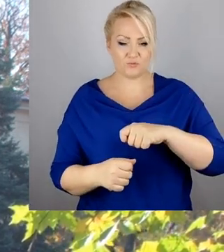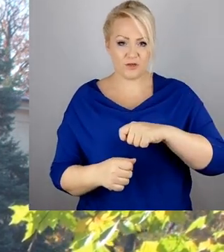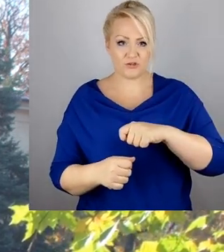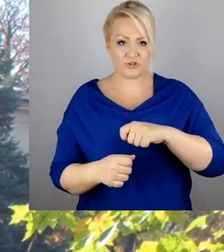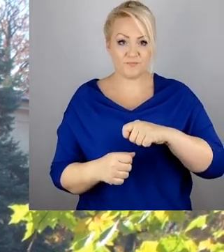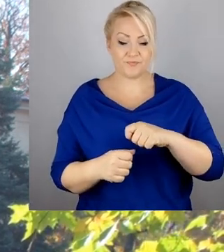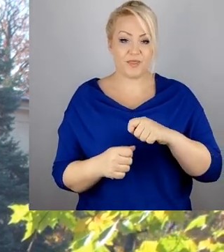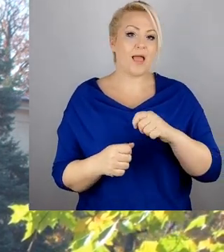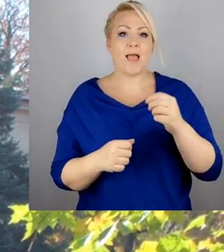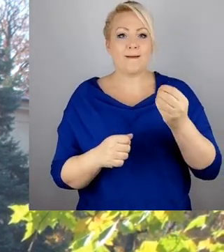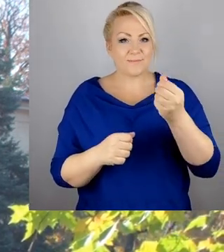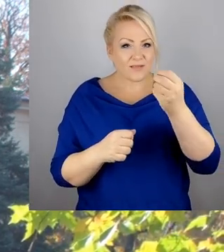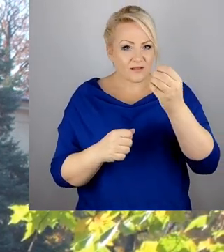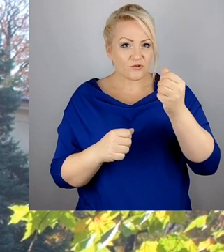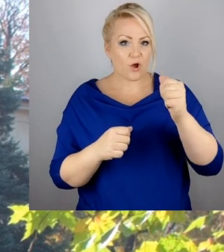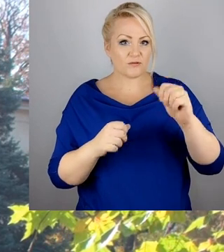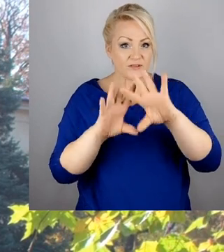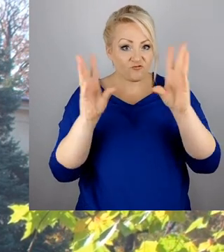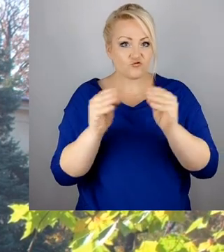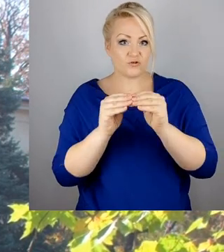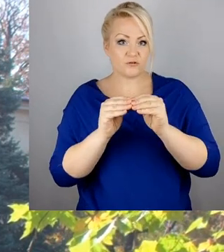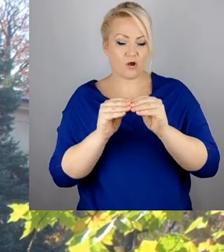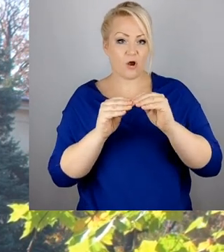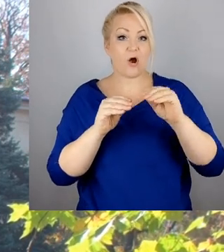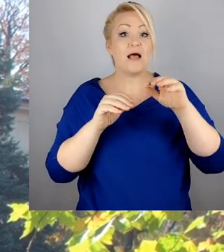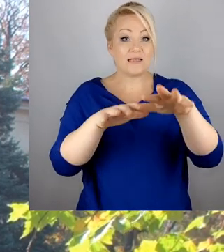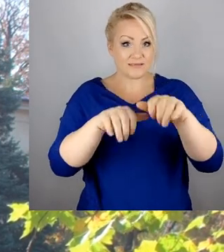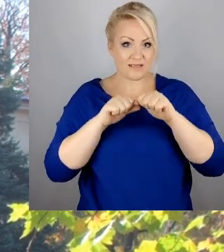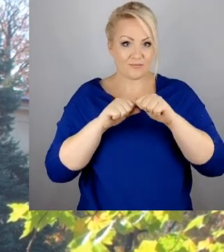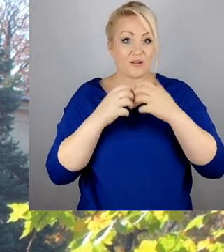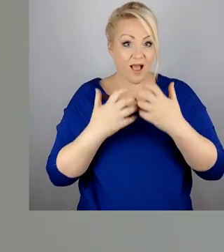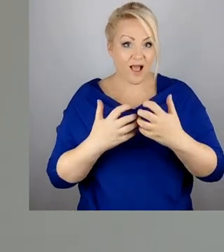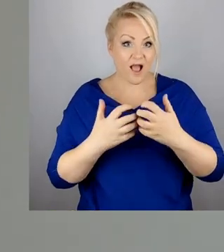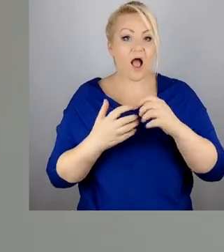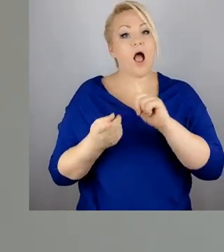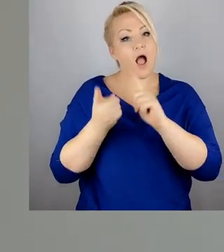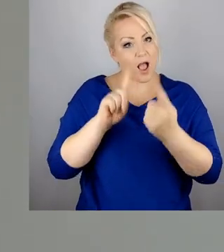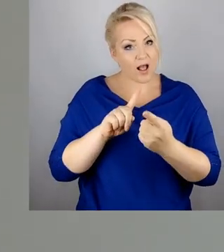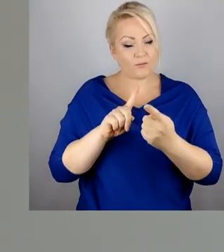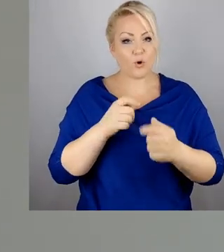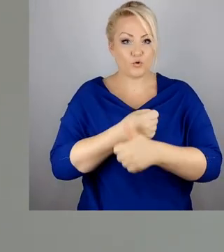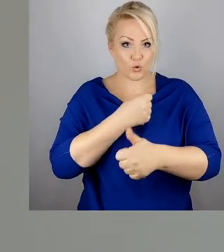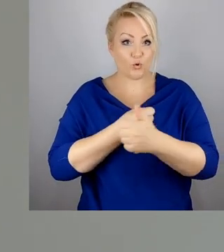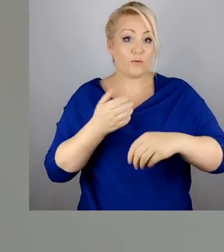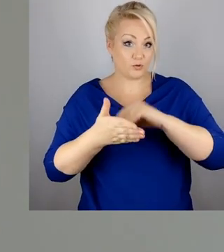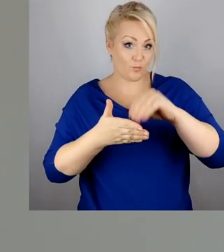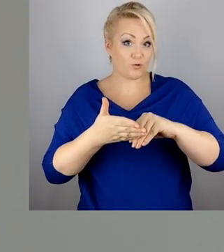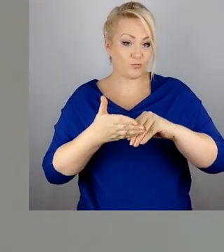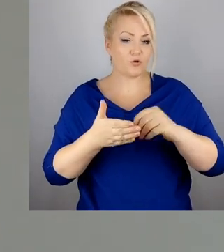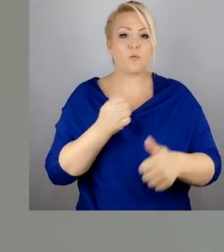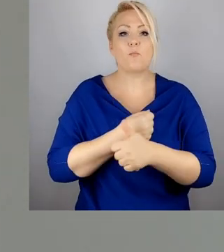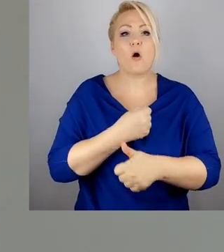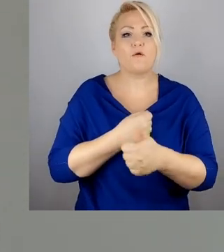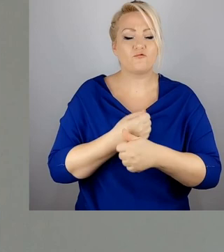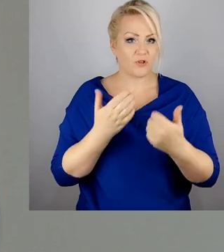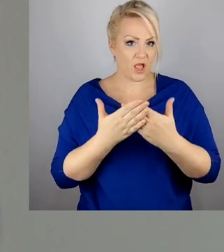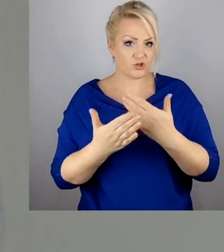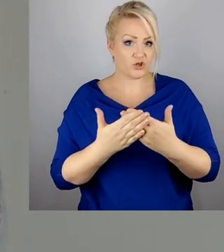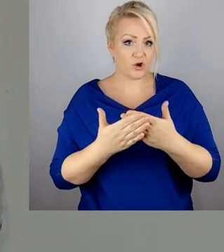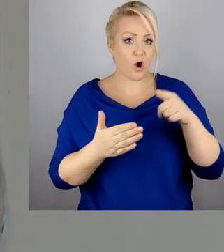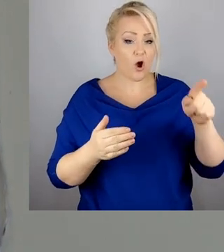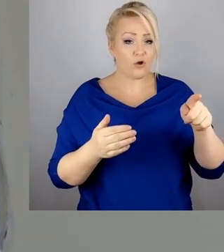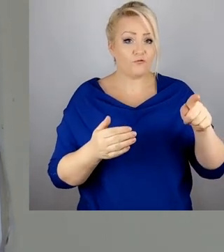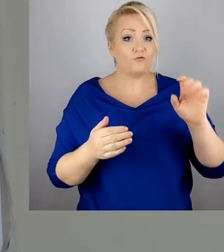pod wyznaniem, że do udziału skłoniła go rozpacz po śmierci żony. Książę podpisał dokumenty z przekonania